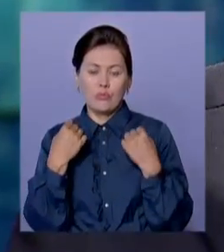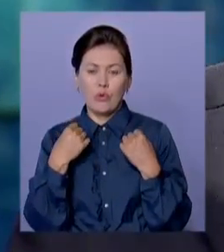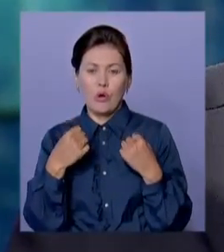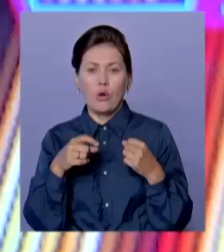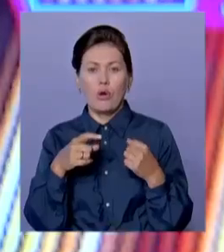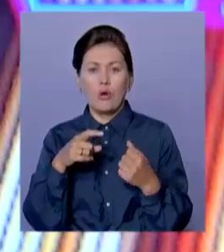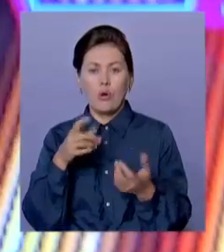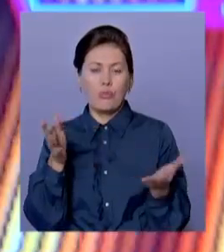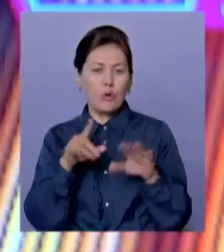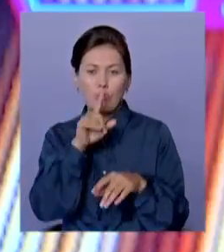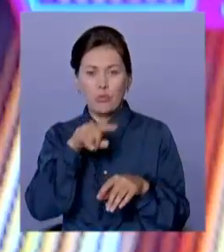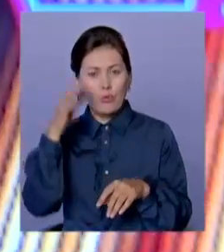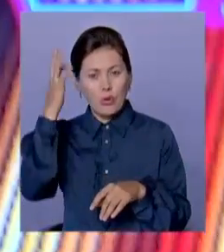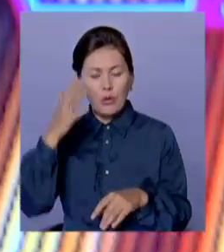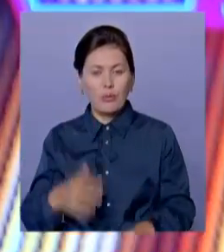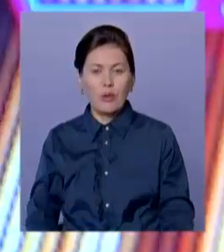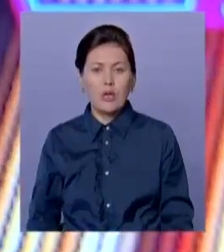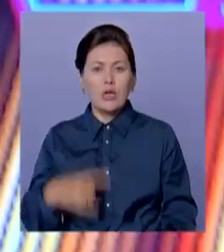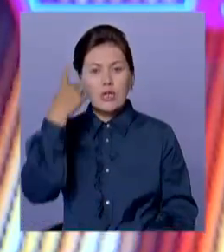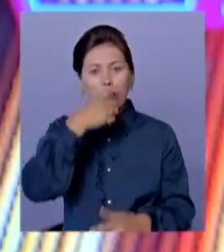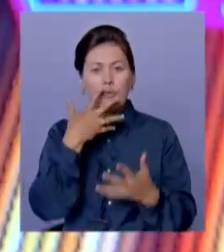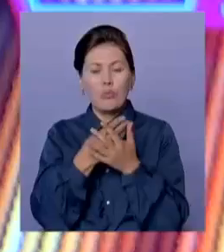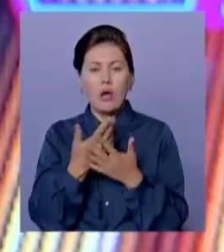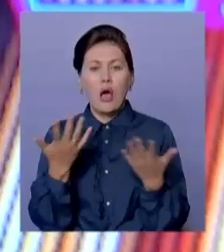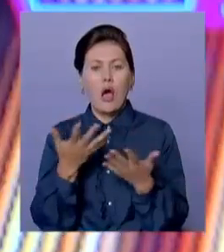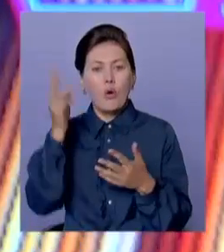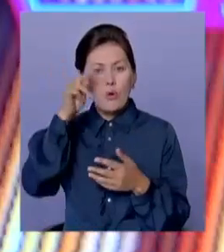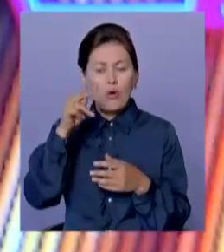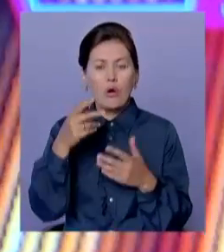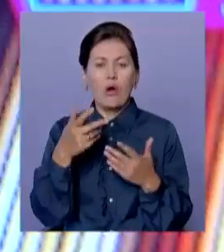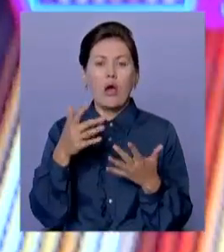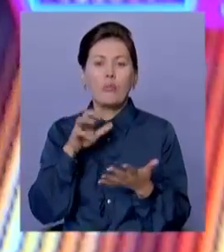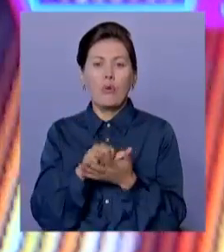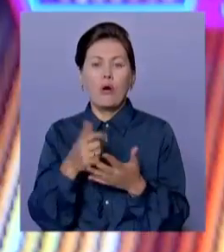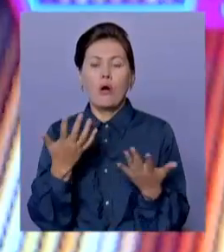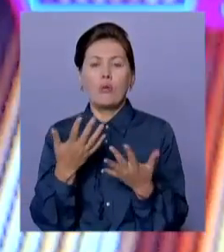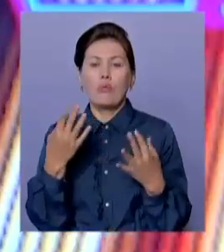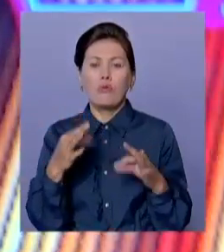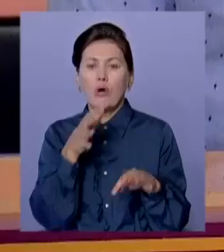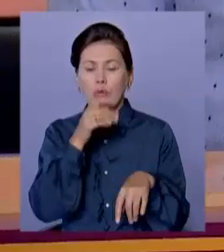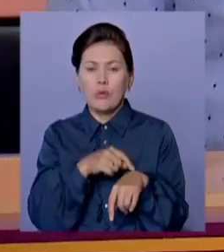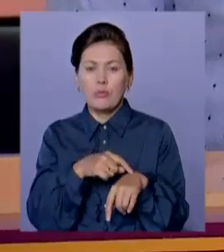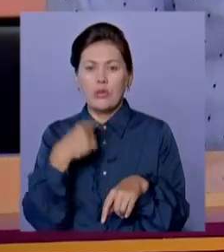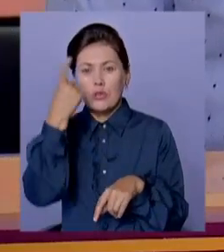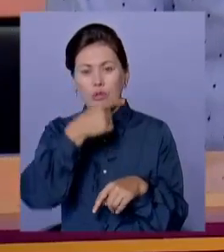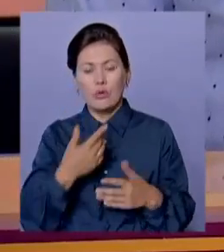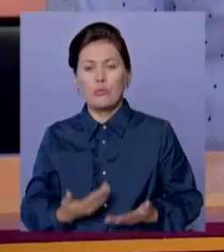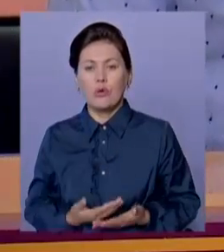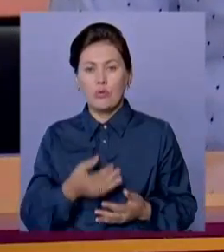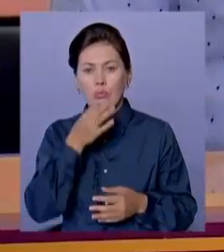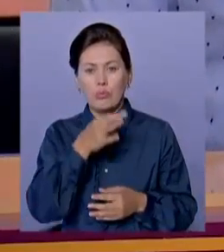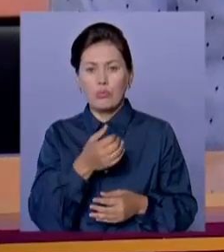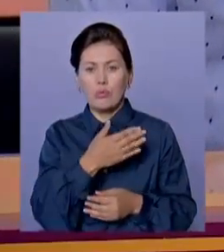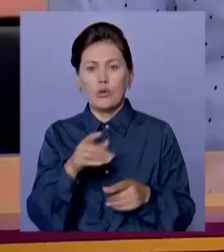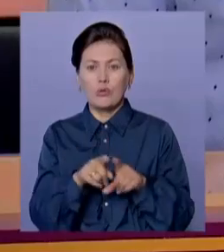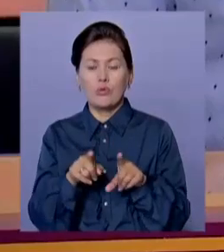өмірлеріңіз жайлы қысқаша айтып өтіңіздерші, қайда оқисыздар, немен айналысасыздар бос уақыттарыңызда? Жеке өмірім айта кететін болсақ, біз